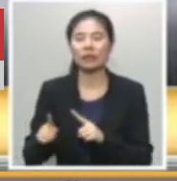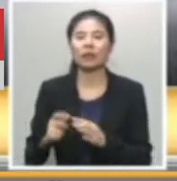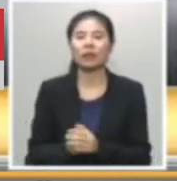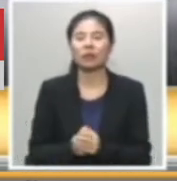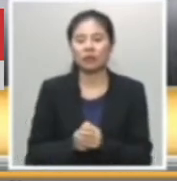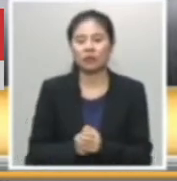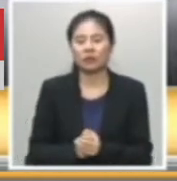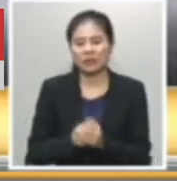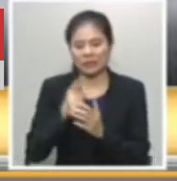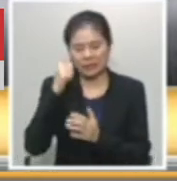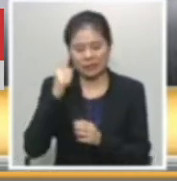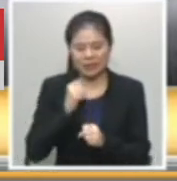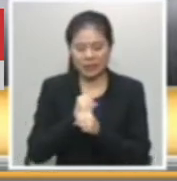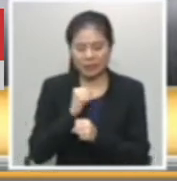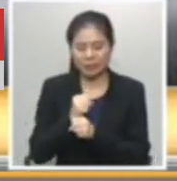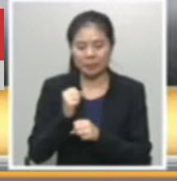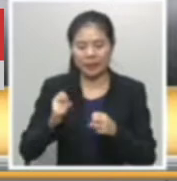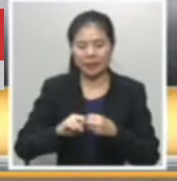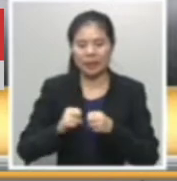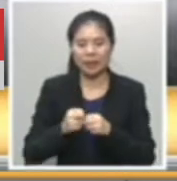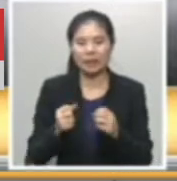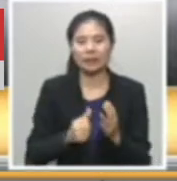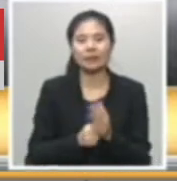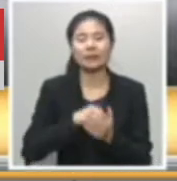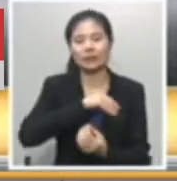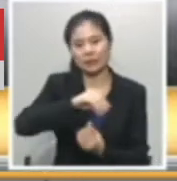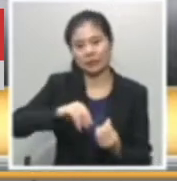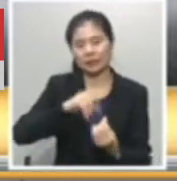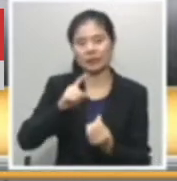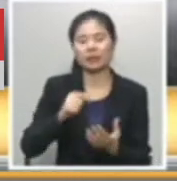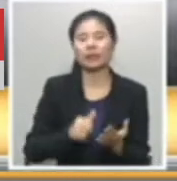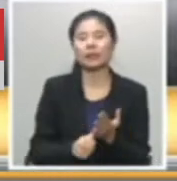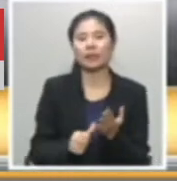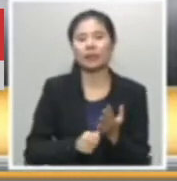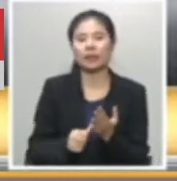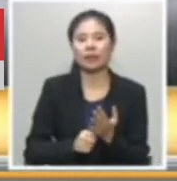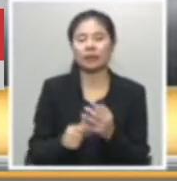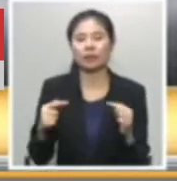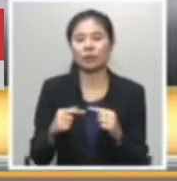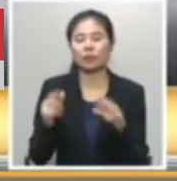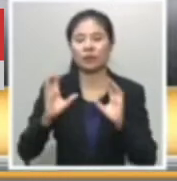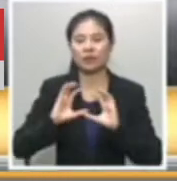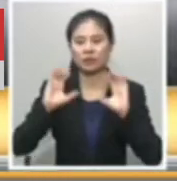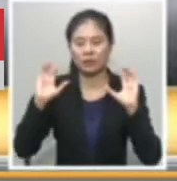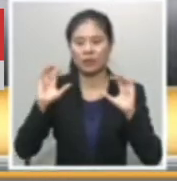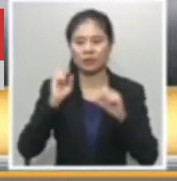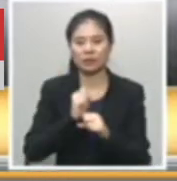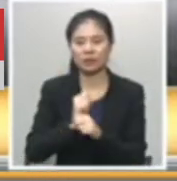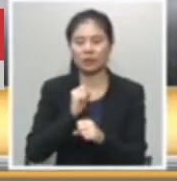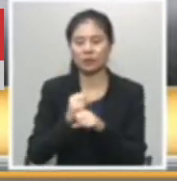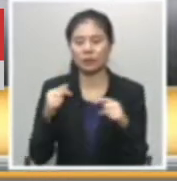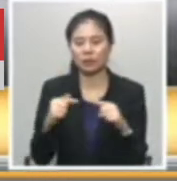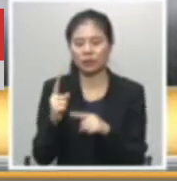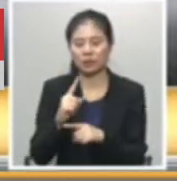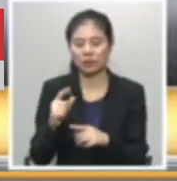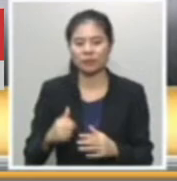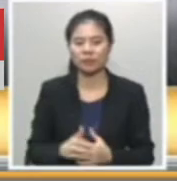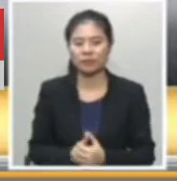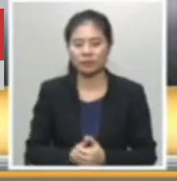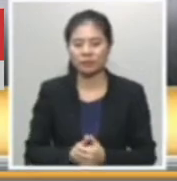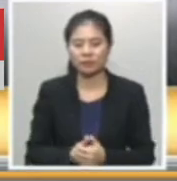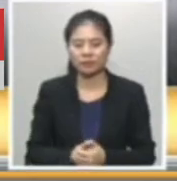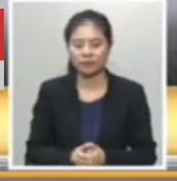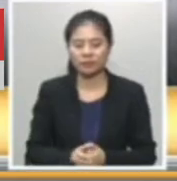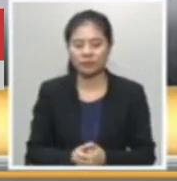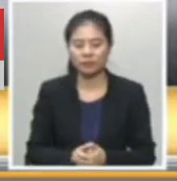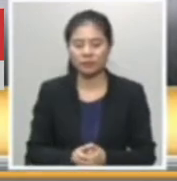กิจแต่มันไม่ได้ผลครับเห็นได้จากตัวเลขการก่อหนี้ของรัฐบาลนะครับเป็นการก่อหนี้เ